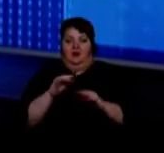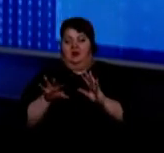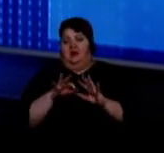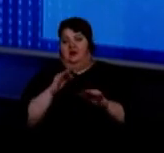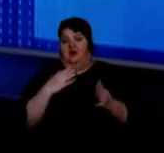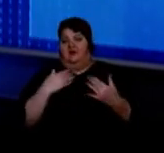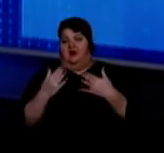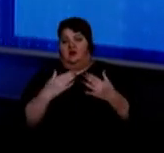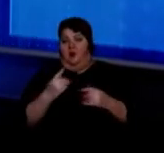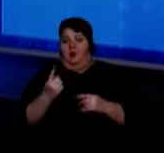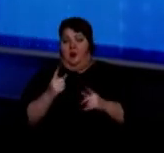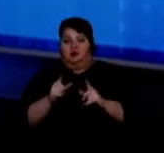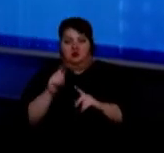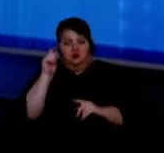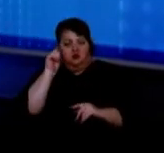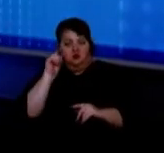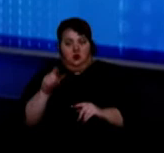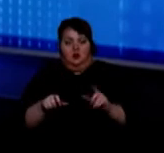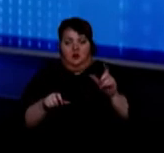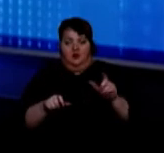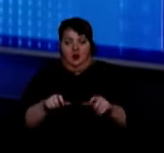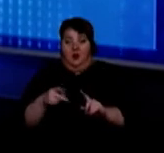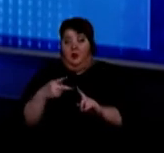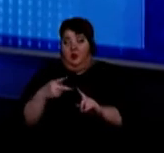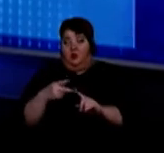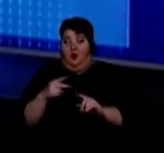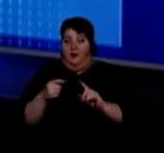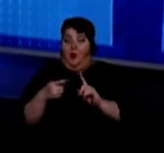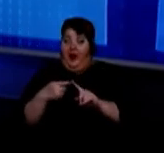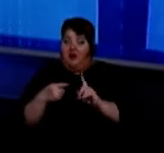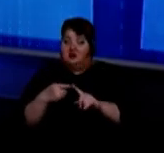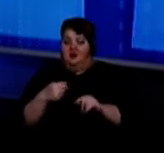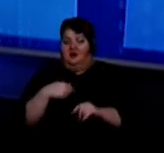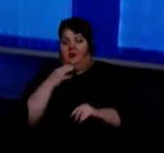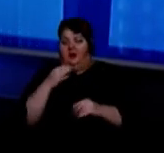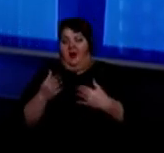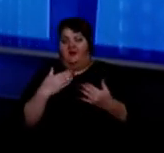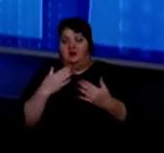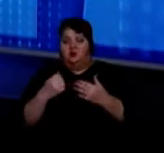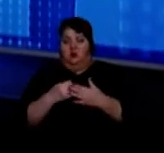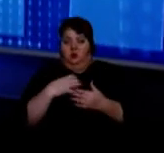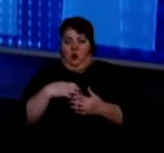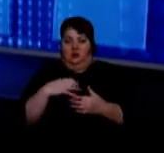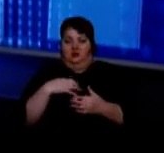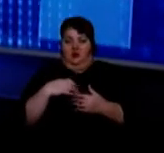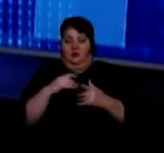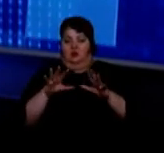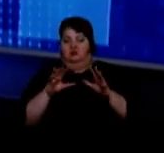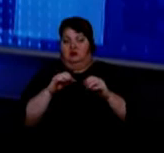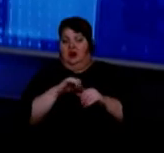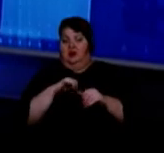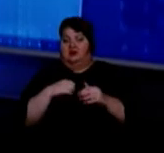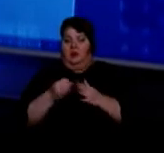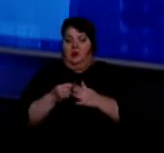по-перше, із чоловіками, це по-друге. По-перше, я б сказала, відносини до самої себе. Своя самооцінка,